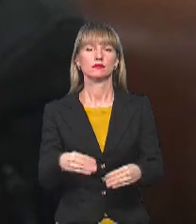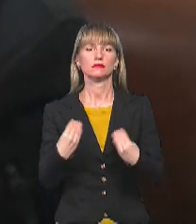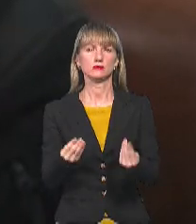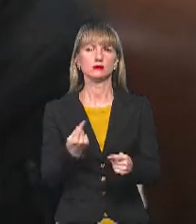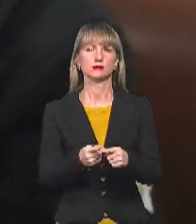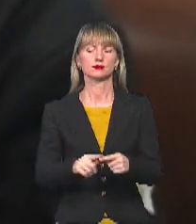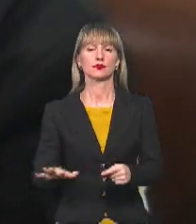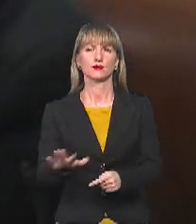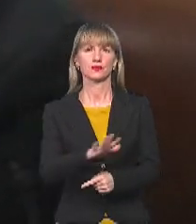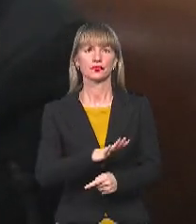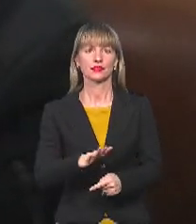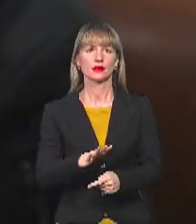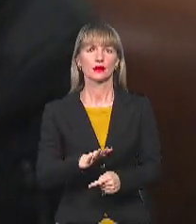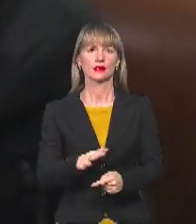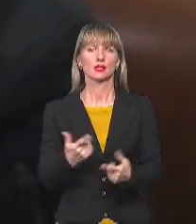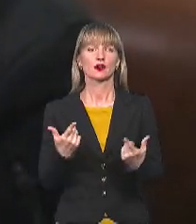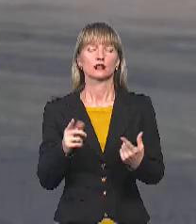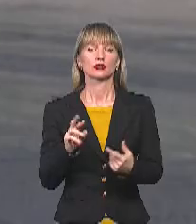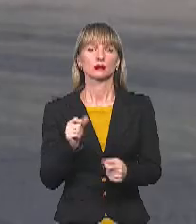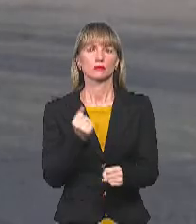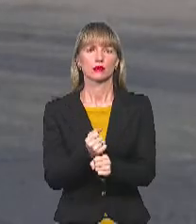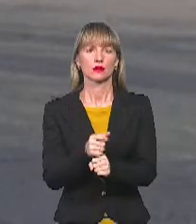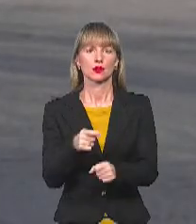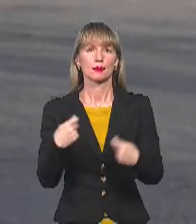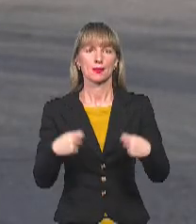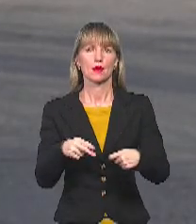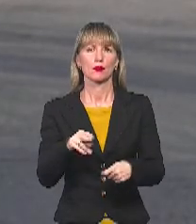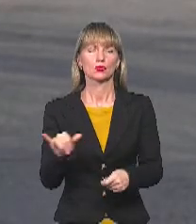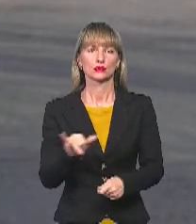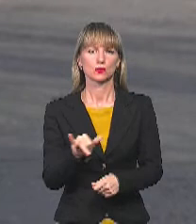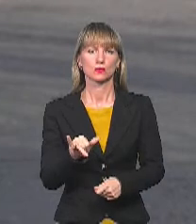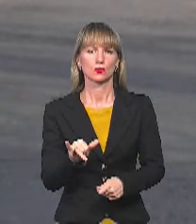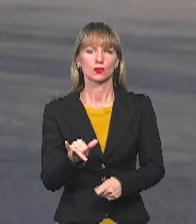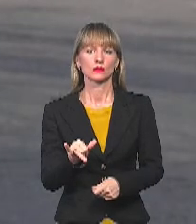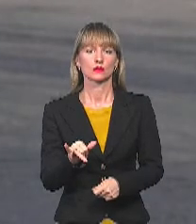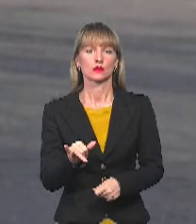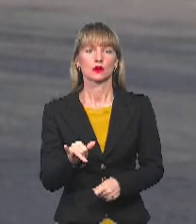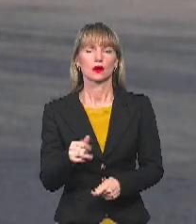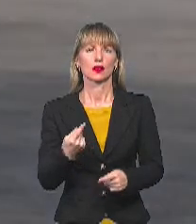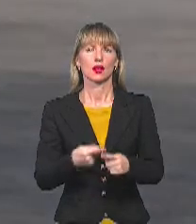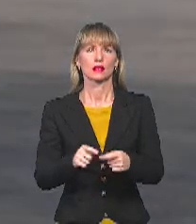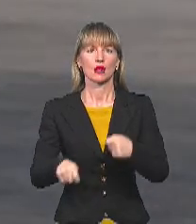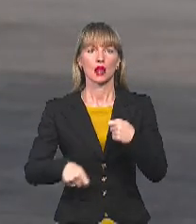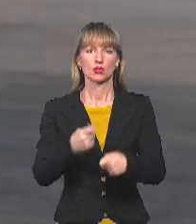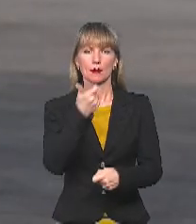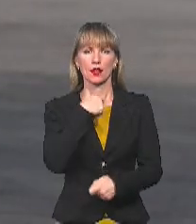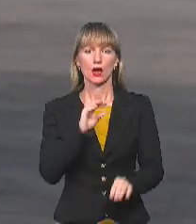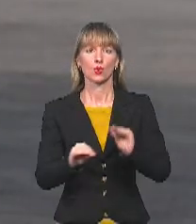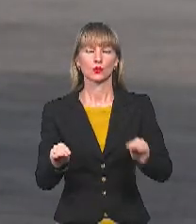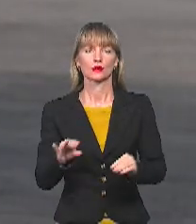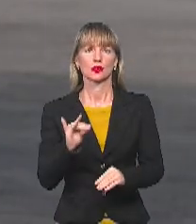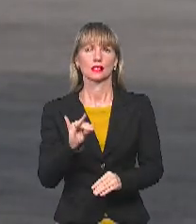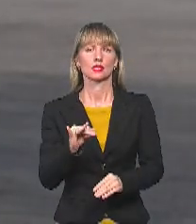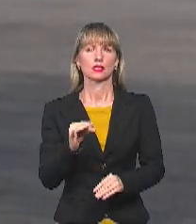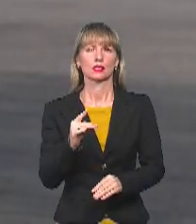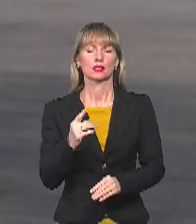площі для проведення там ярмарку суботнього. 152-го – це порушення благоустрою. І 160-та стаття –